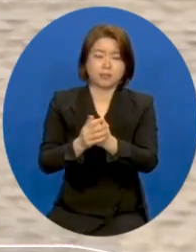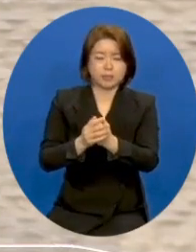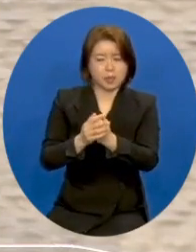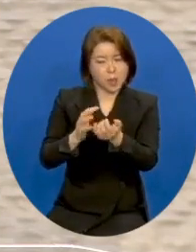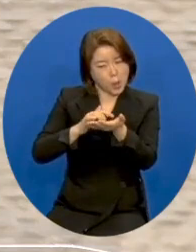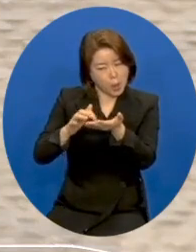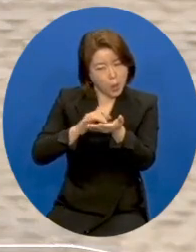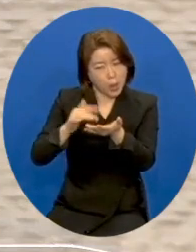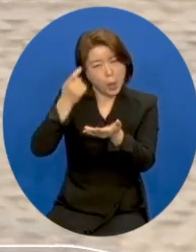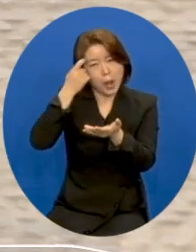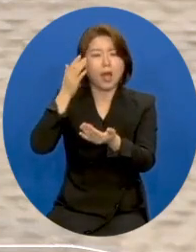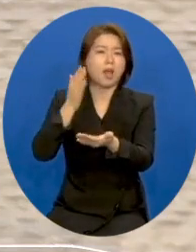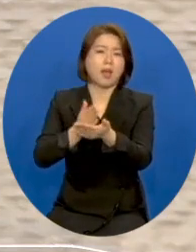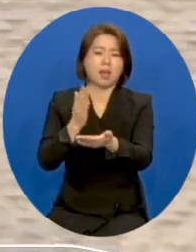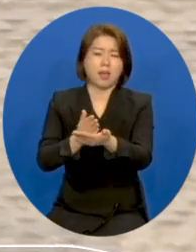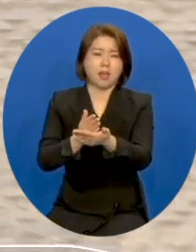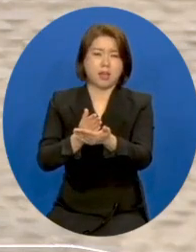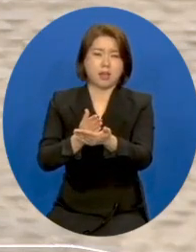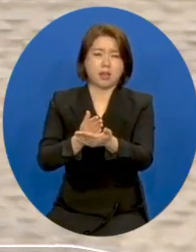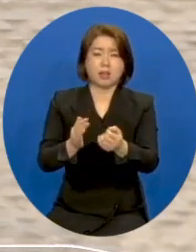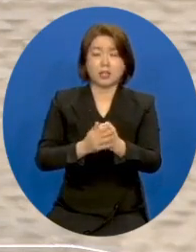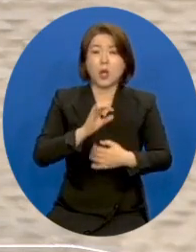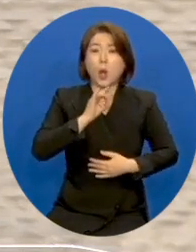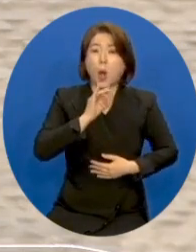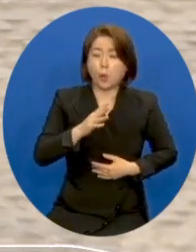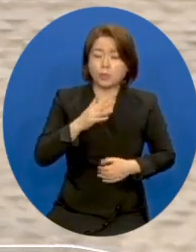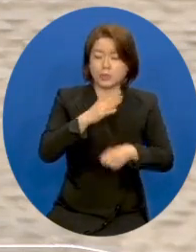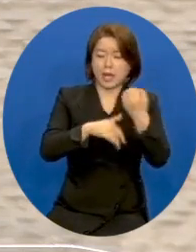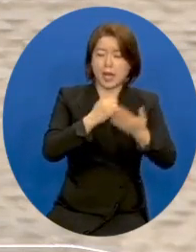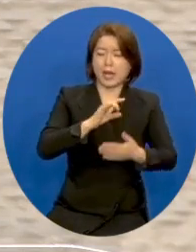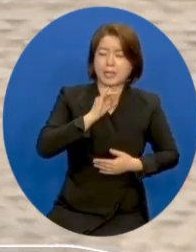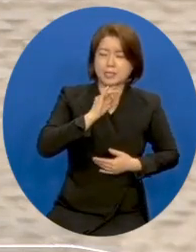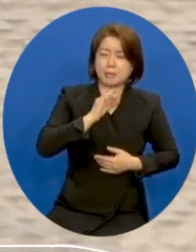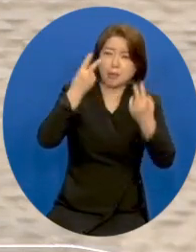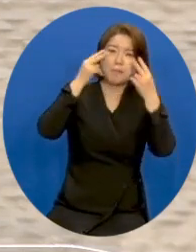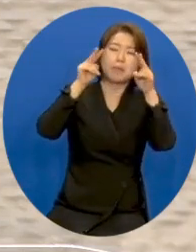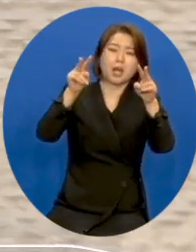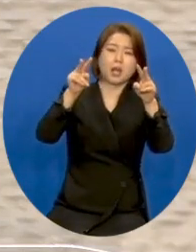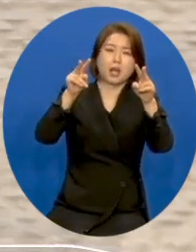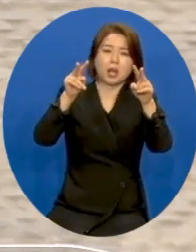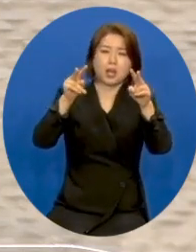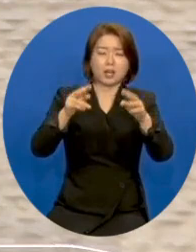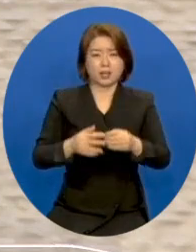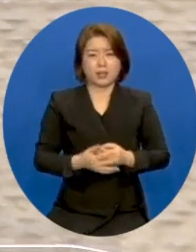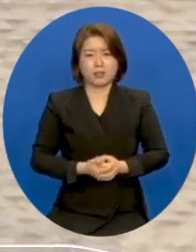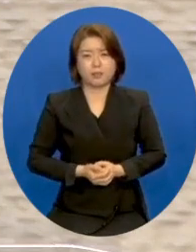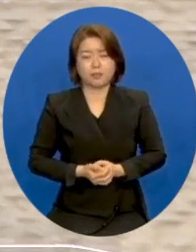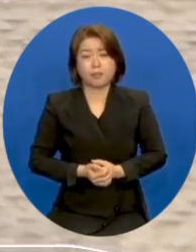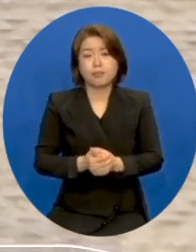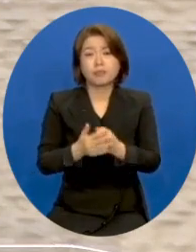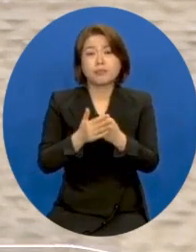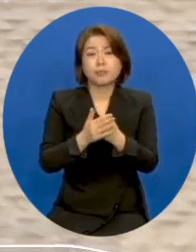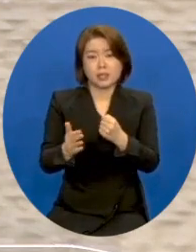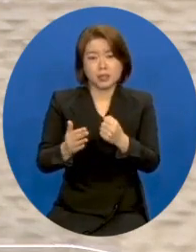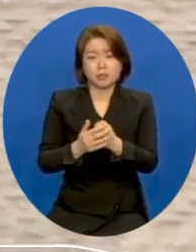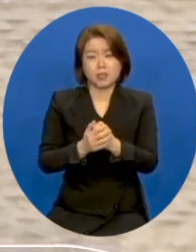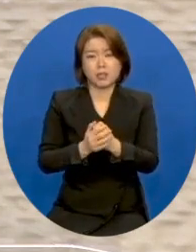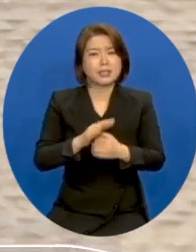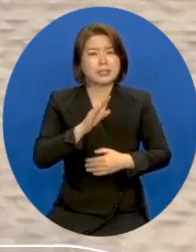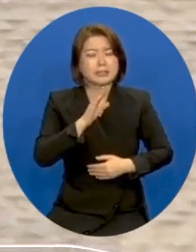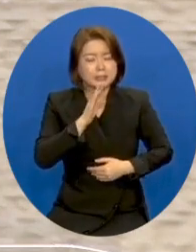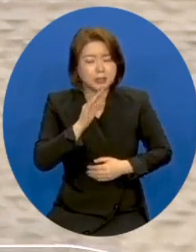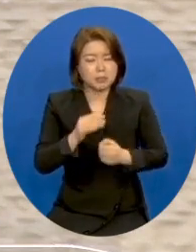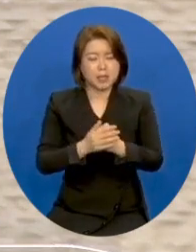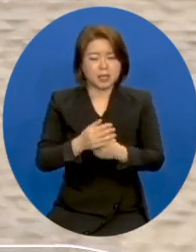계산하고 살지 말라. 오직 하나님만 바라보라는 것. 그래서 정말